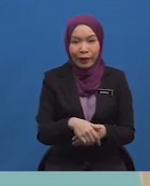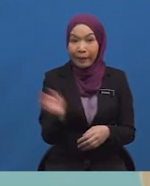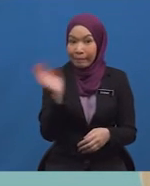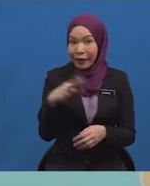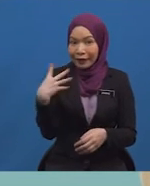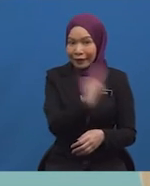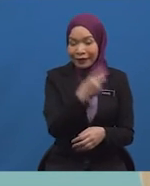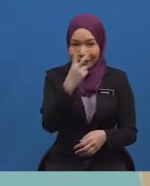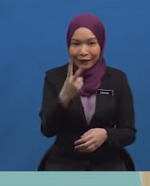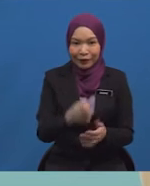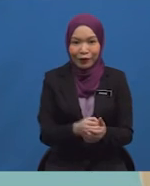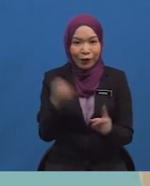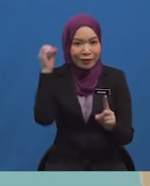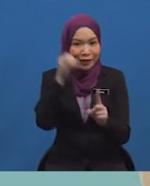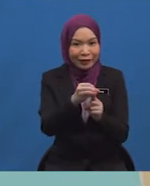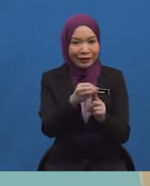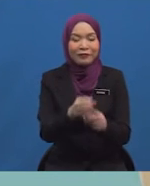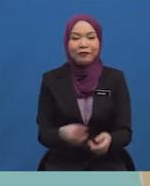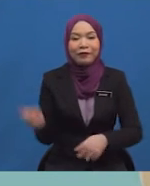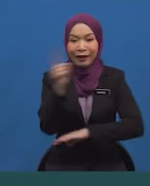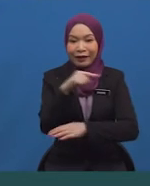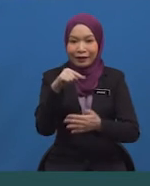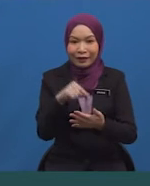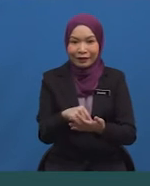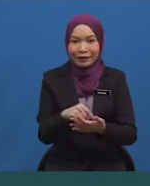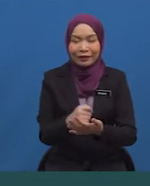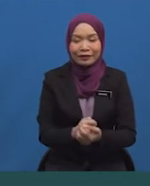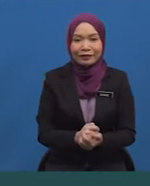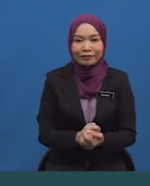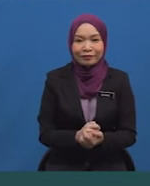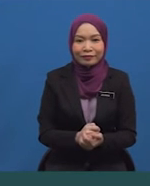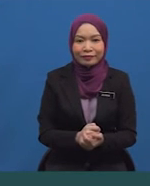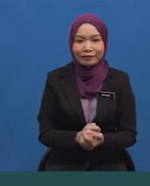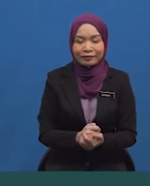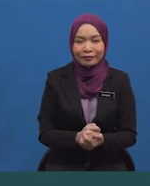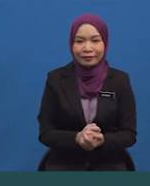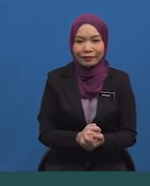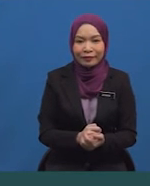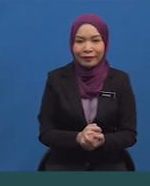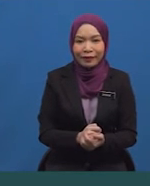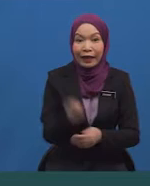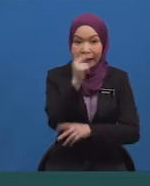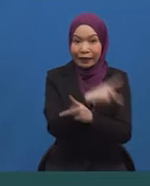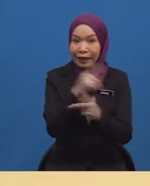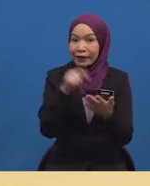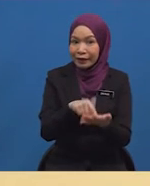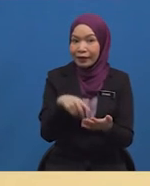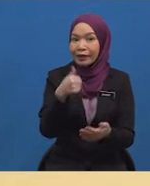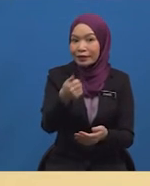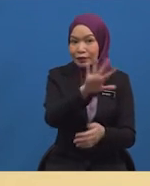kembali objektif pembelajaran untuk hari ini. Pada sesi kali ini, anda telah dapat